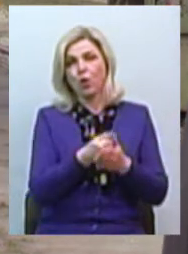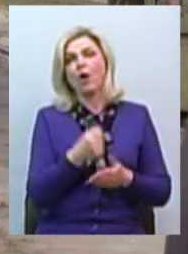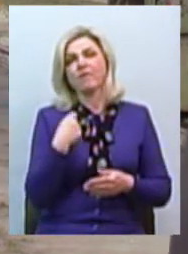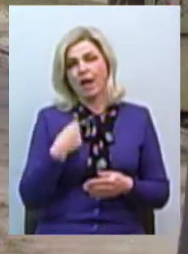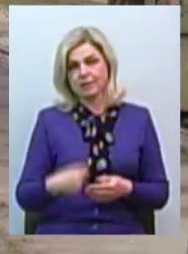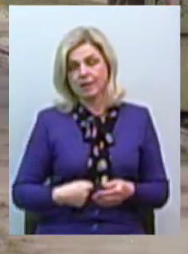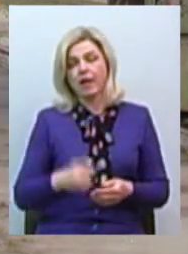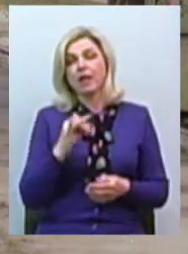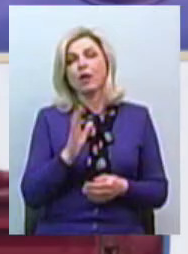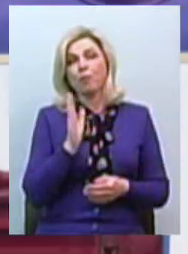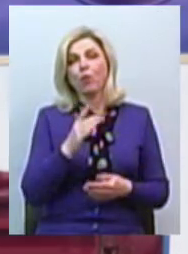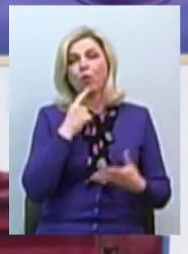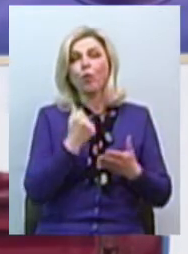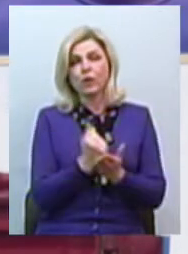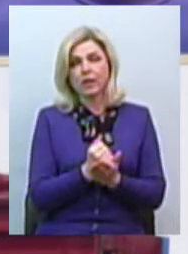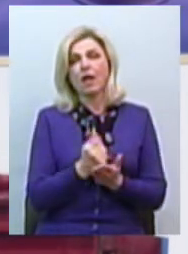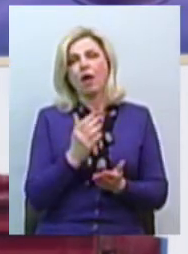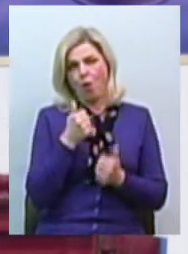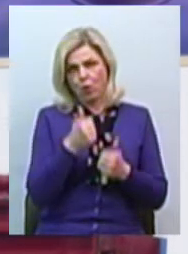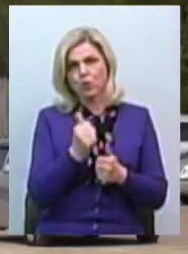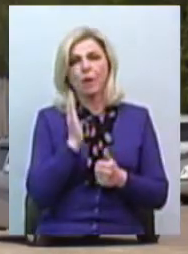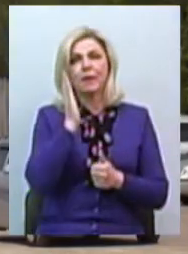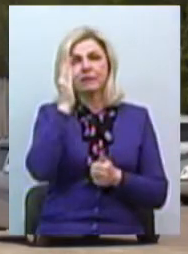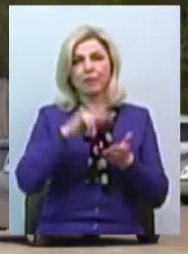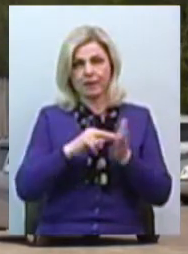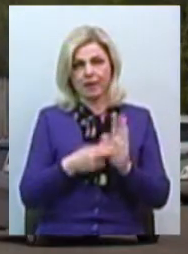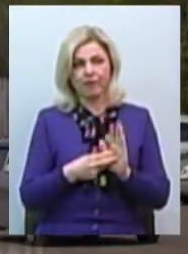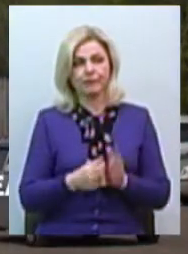замовила. Ми маємо хороші з ними перспективи.